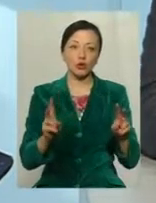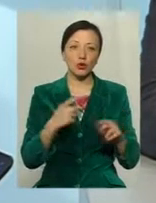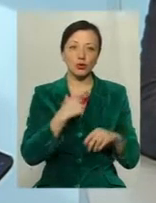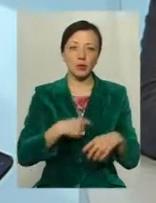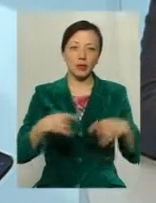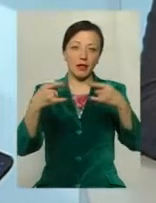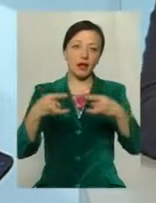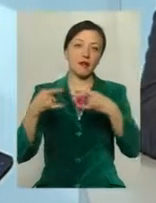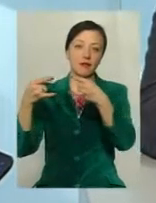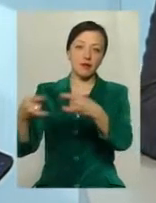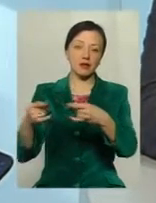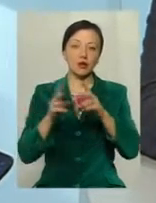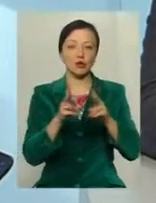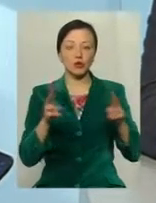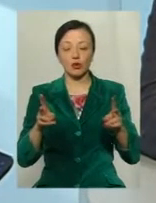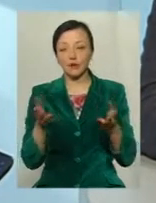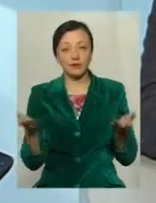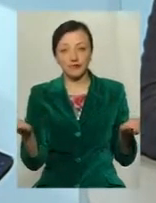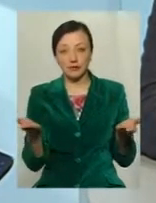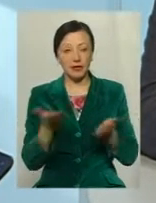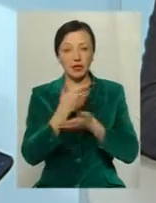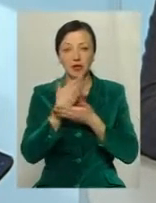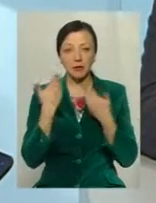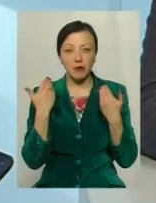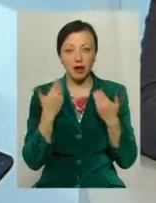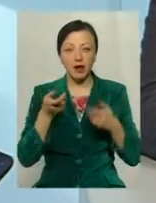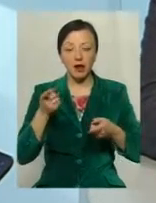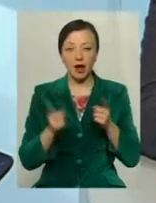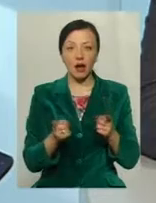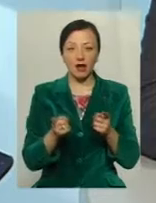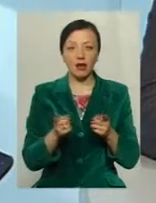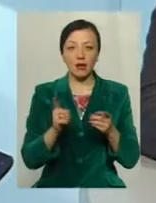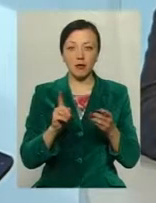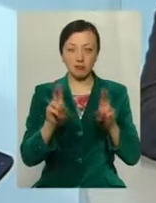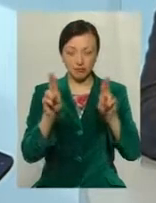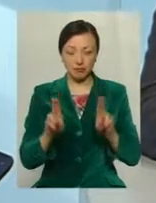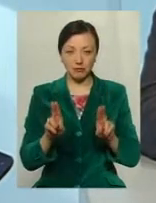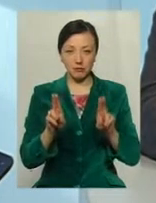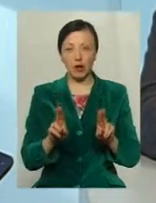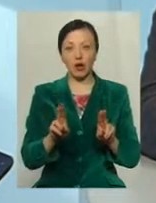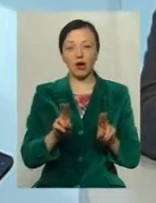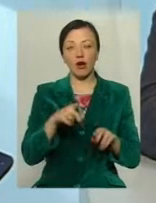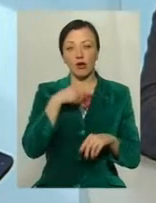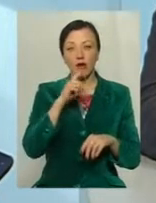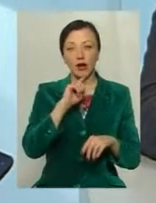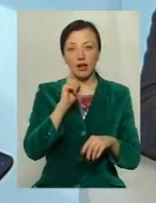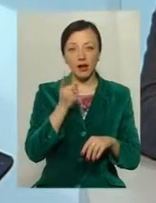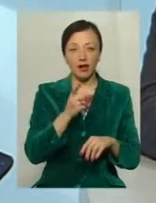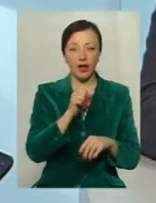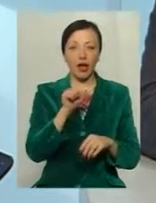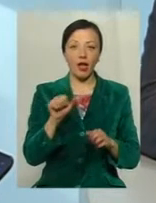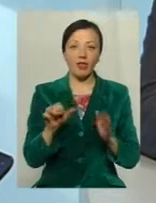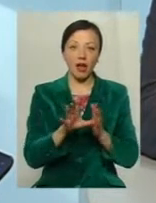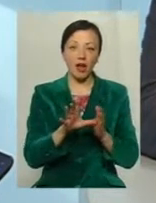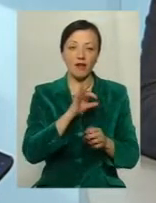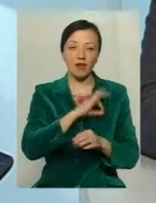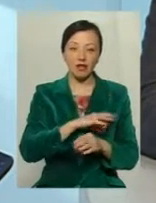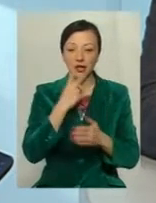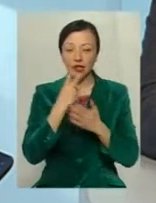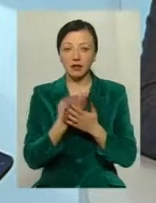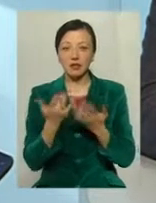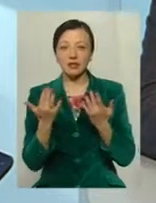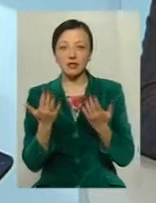прийняв рішення, на що конкретно він написав, на медицину, на охорону. І тому хто ви ж того раз купляє? Хто килими купляє собі в цьому?